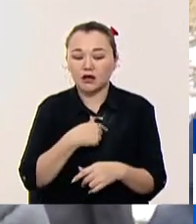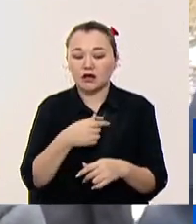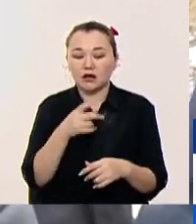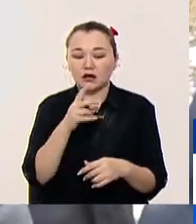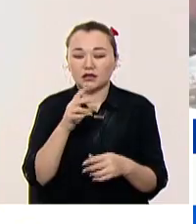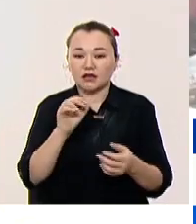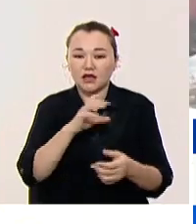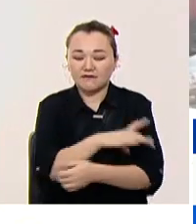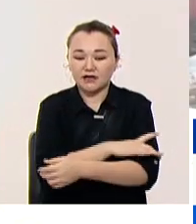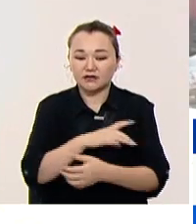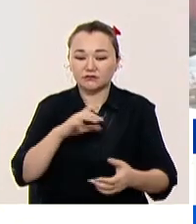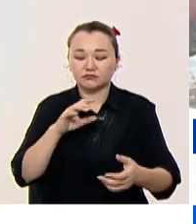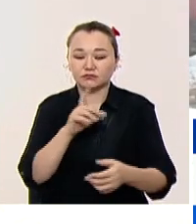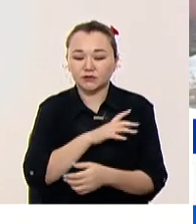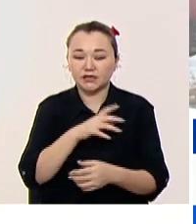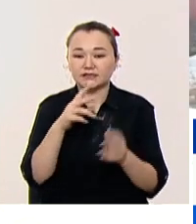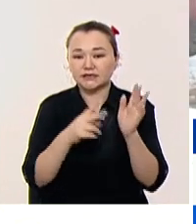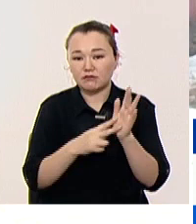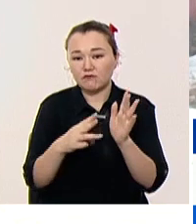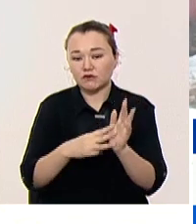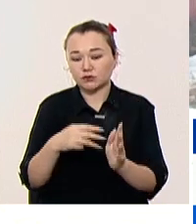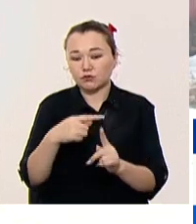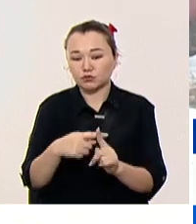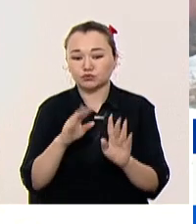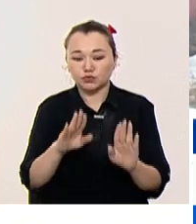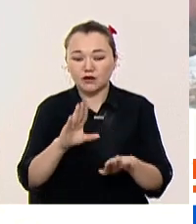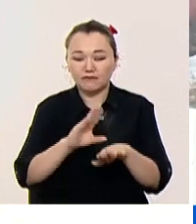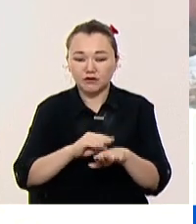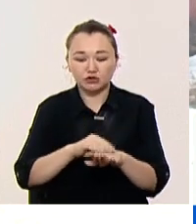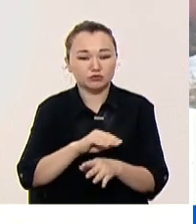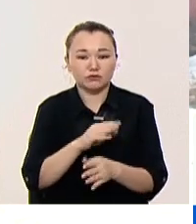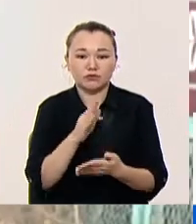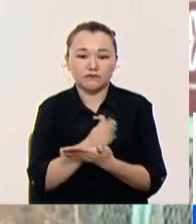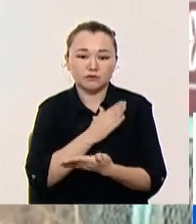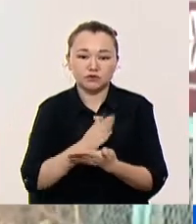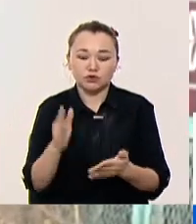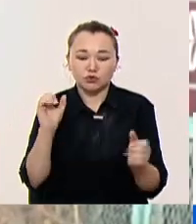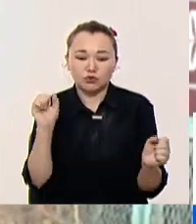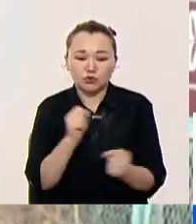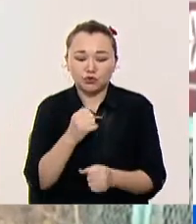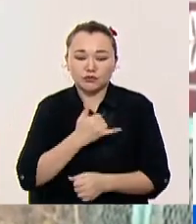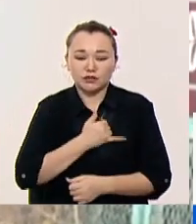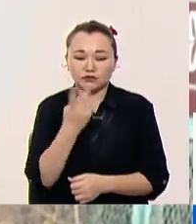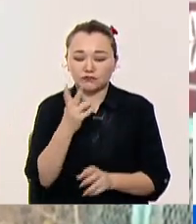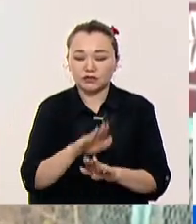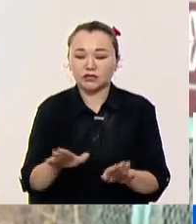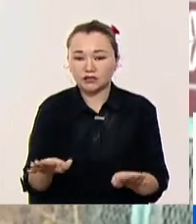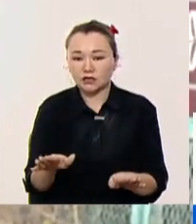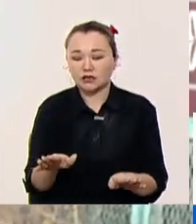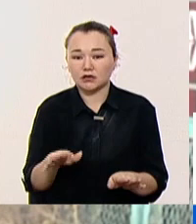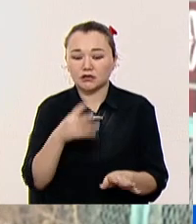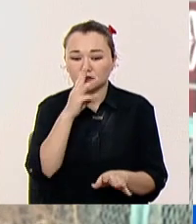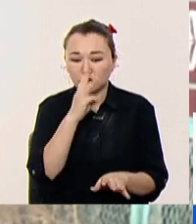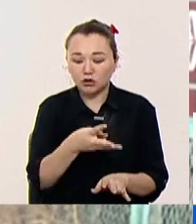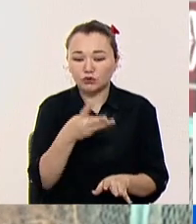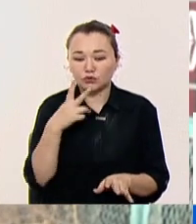нагнетали давление. 7-8 градусов показывает. Вечером вообще холоднее. У меня двое детей.